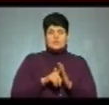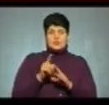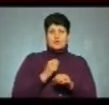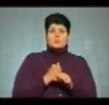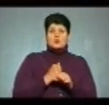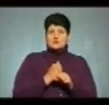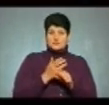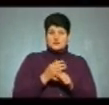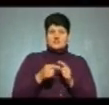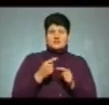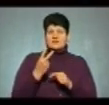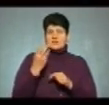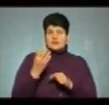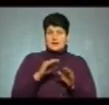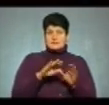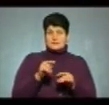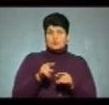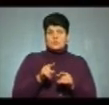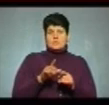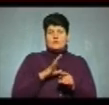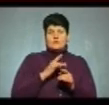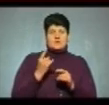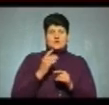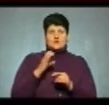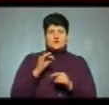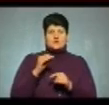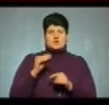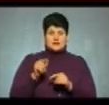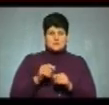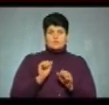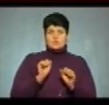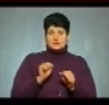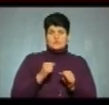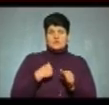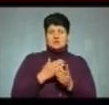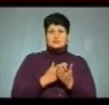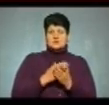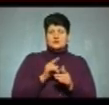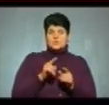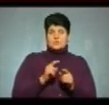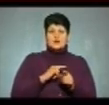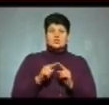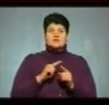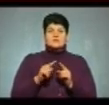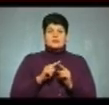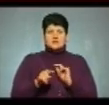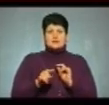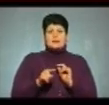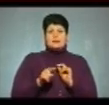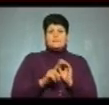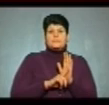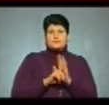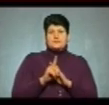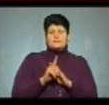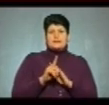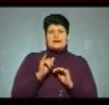працювати через два дні після того, як вийшов перший сюжет. Ну, можливо, і десь наша невеличка заслуга є в тому, що трошки пришвидшили запуск